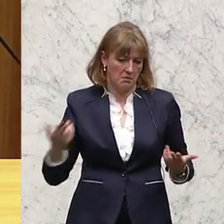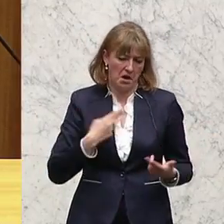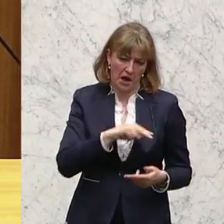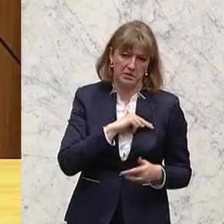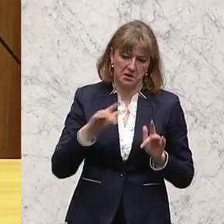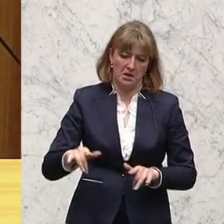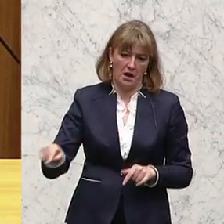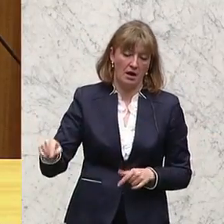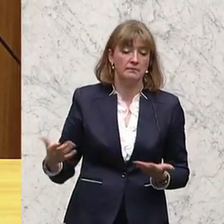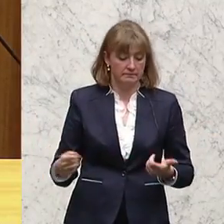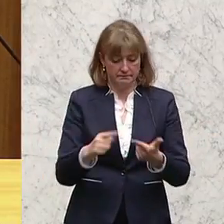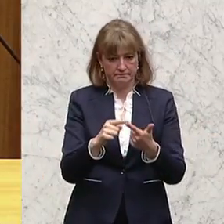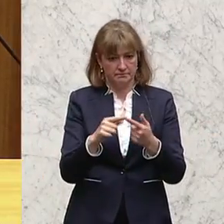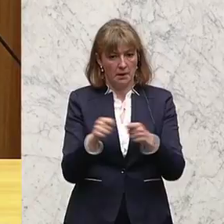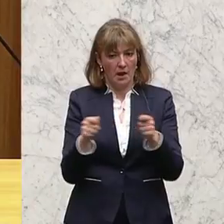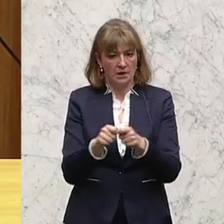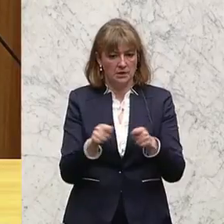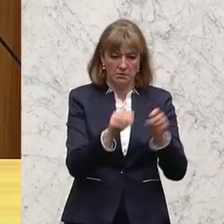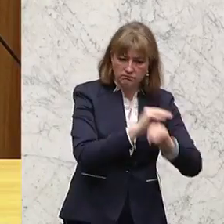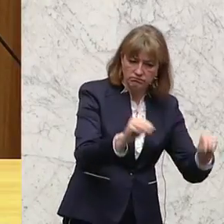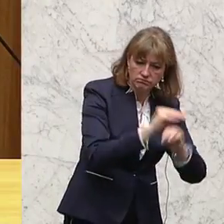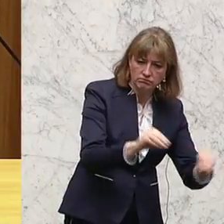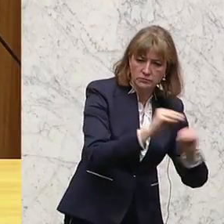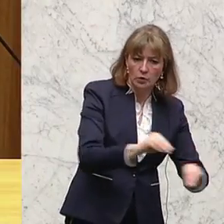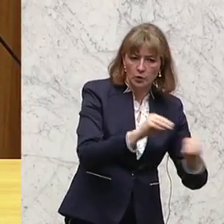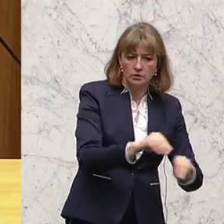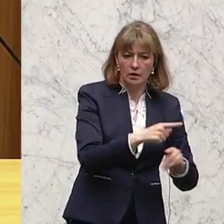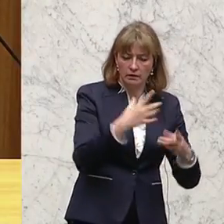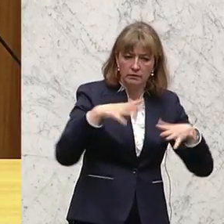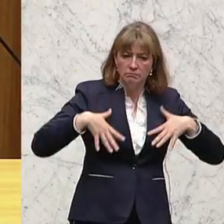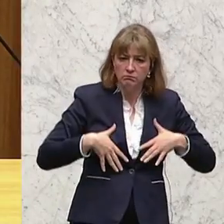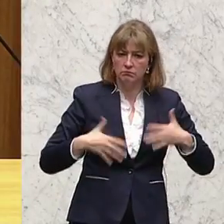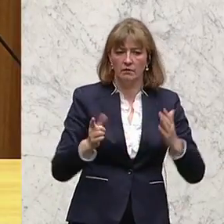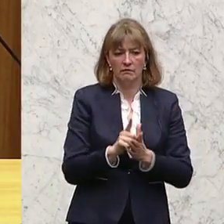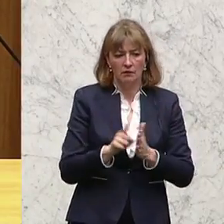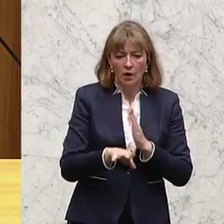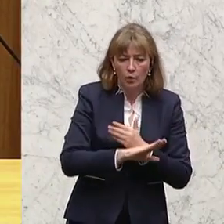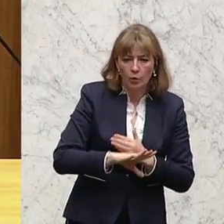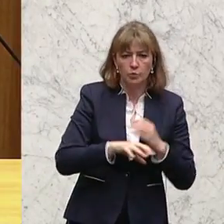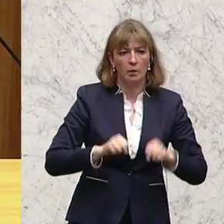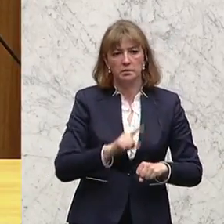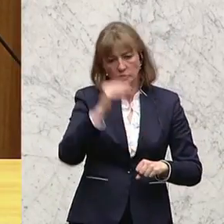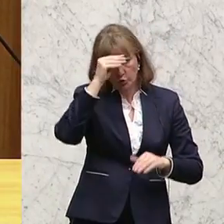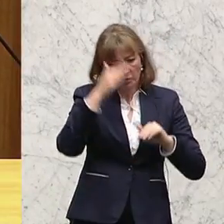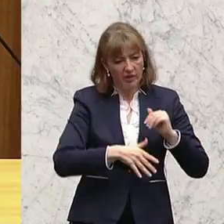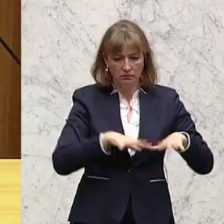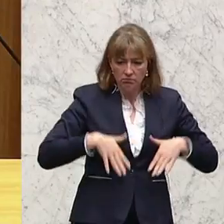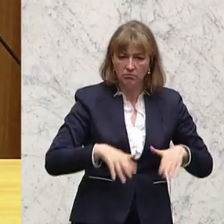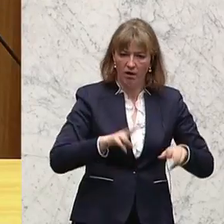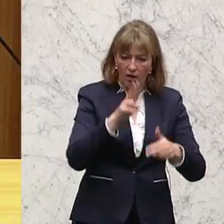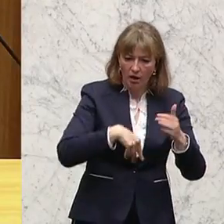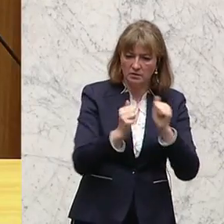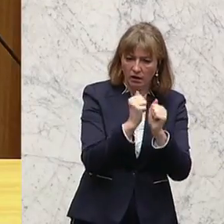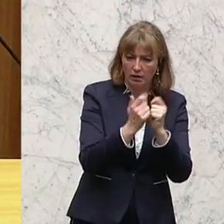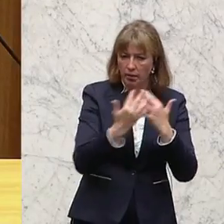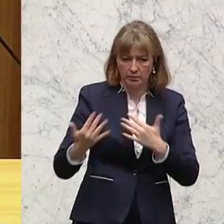erfolgsgarantiert. Maßnahmen mit dem Unterrichtsressort zu arbeiten, die das Beherrschen der Grundkompetenzen mit Ende der Schulpflicht auch tatsächlich ermögen